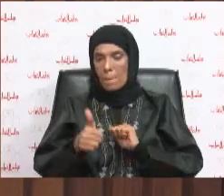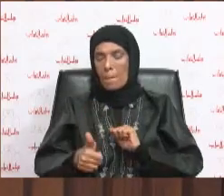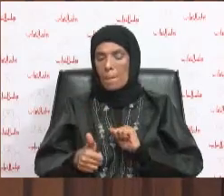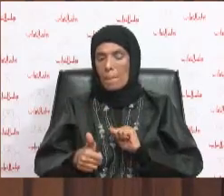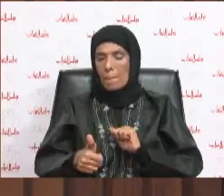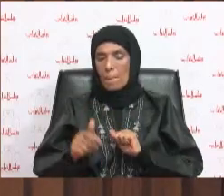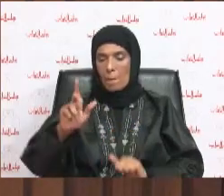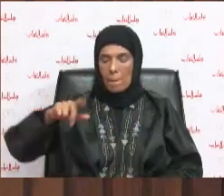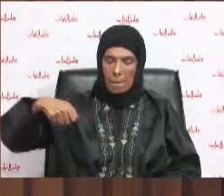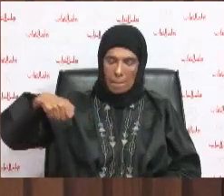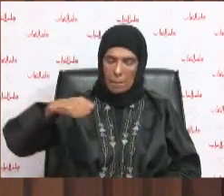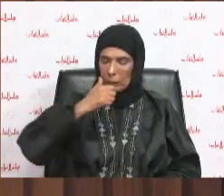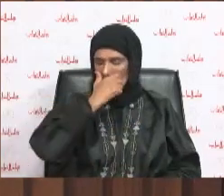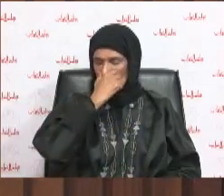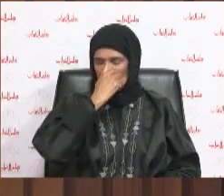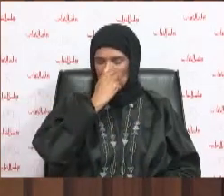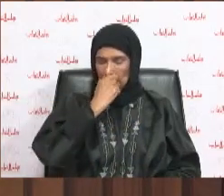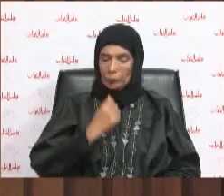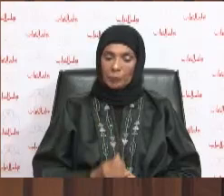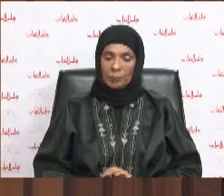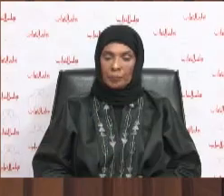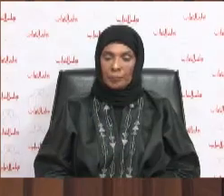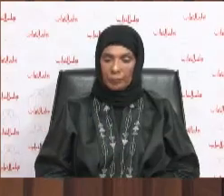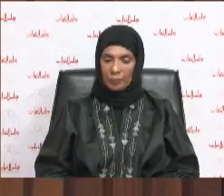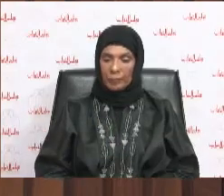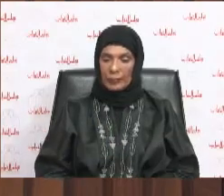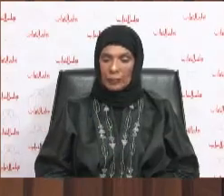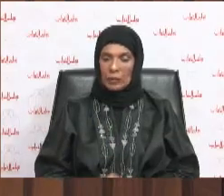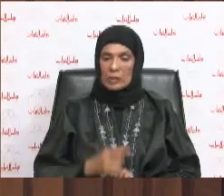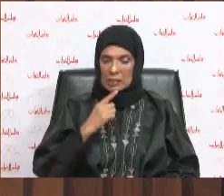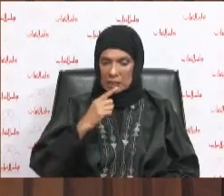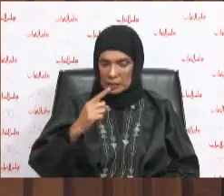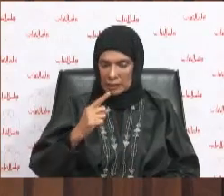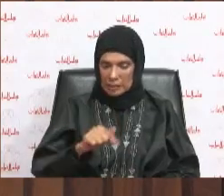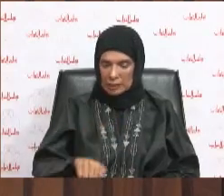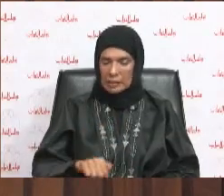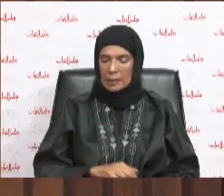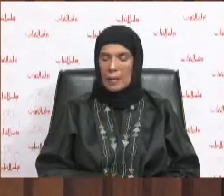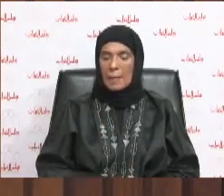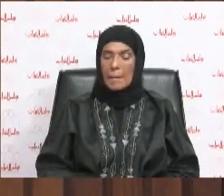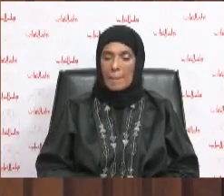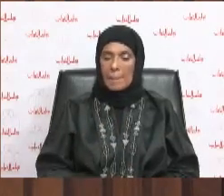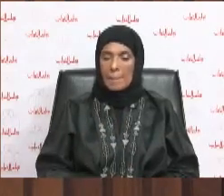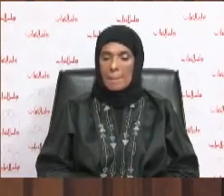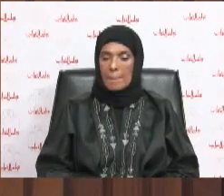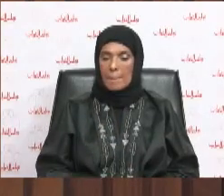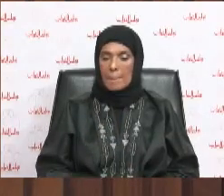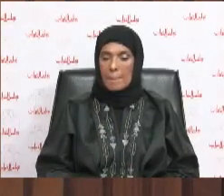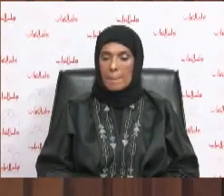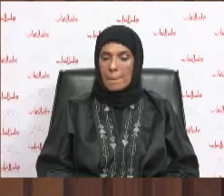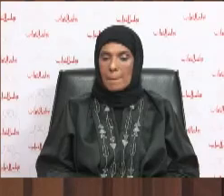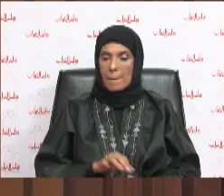بها الوزارة، وزارة الصناعة والتجارة خلال هالسنة 2023، من ضمنها